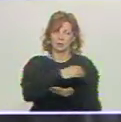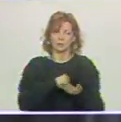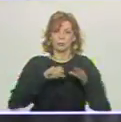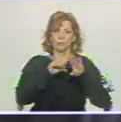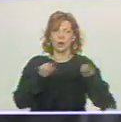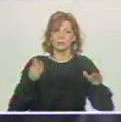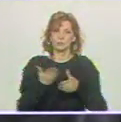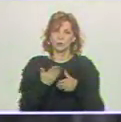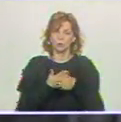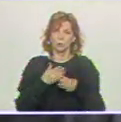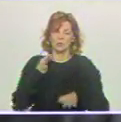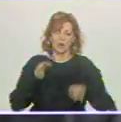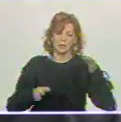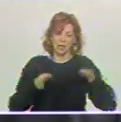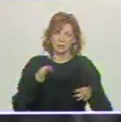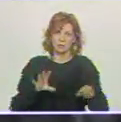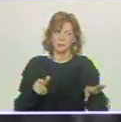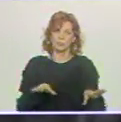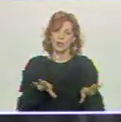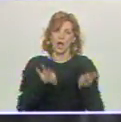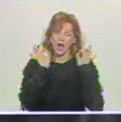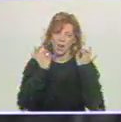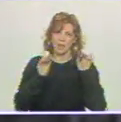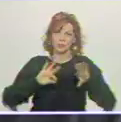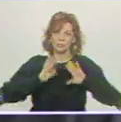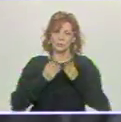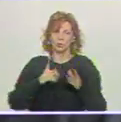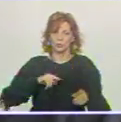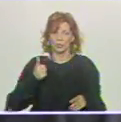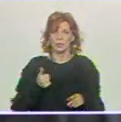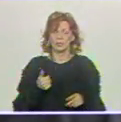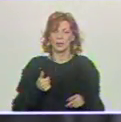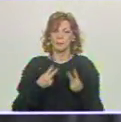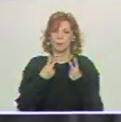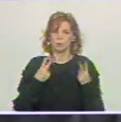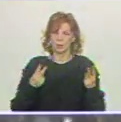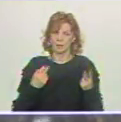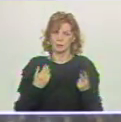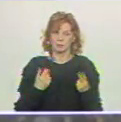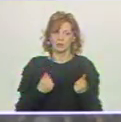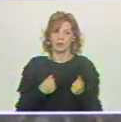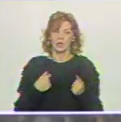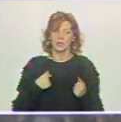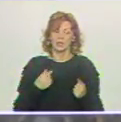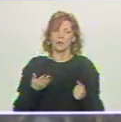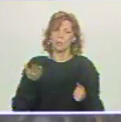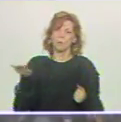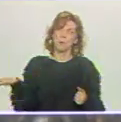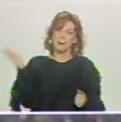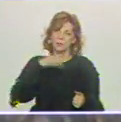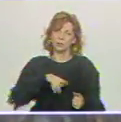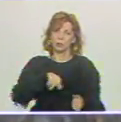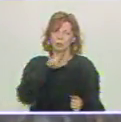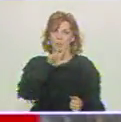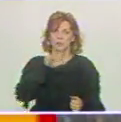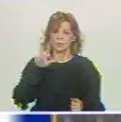le analizăm și extragem ce este esențial pentru a expune mai departe. Eu m-am întors după 33 de ani